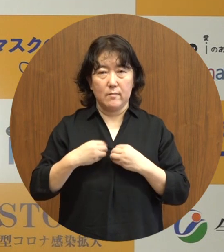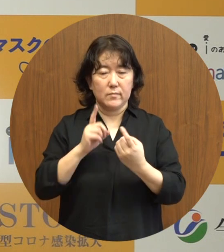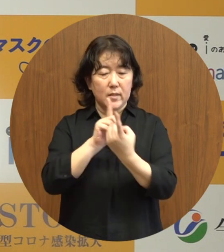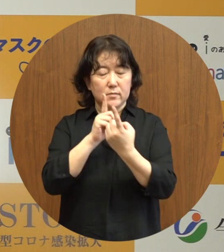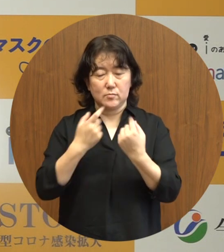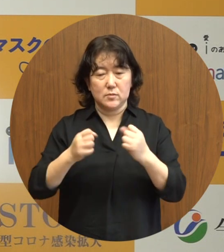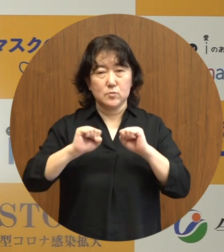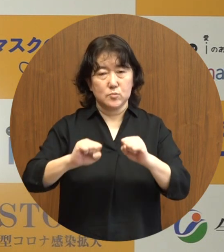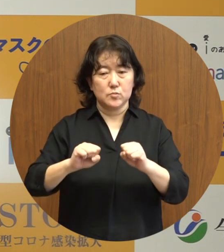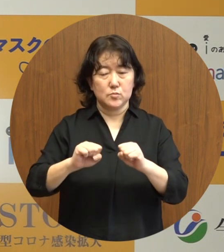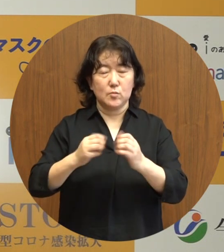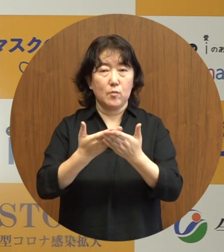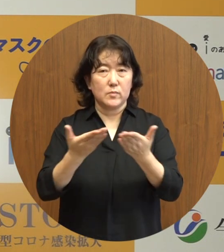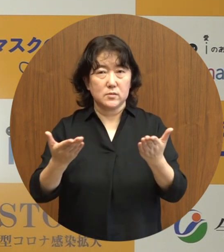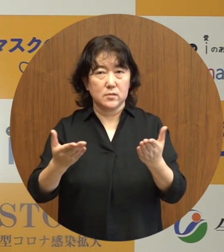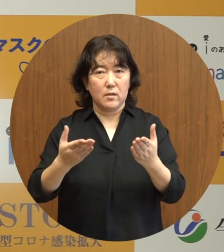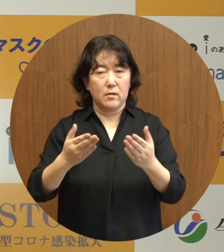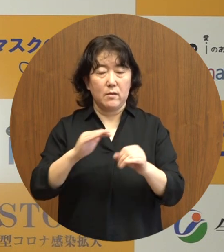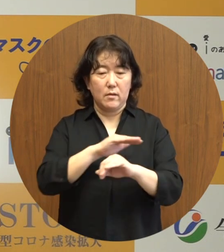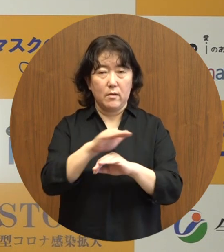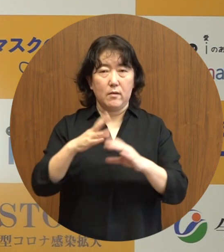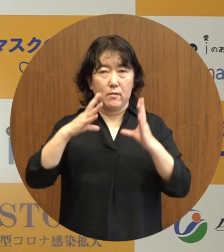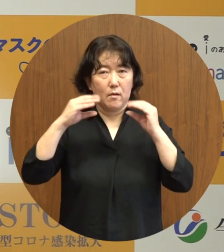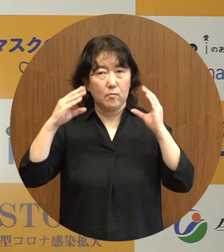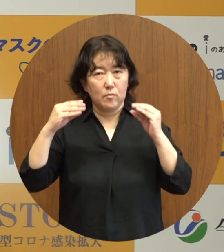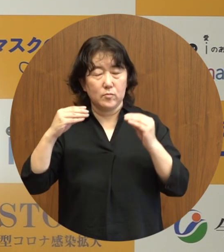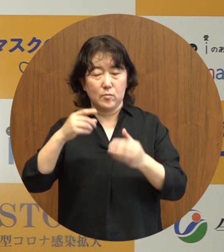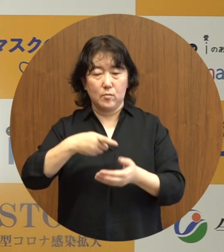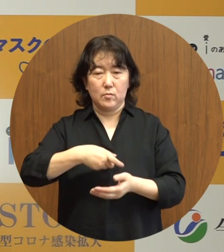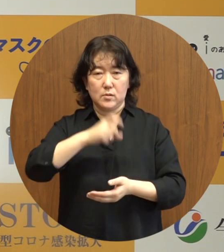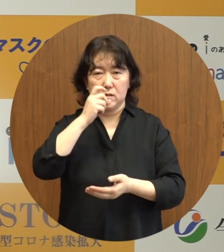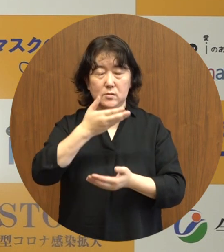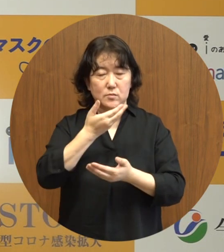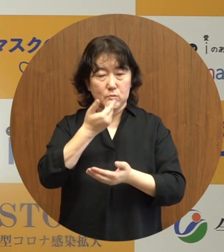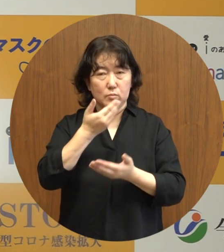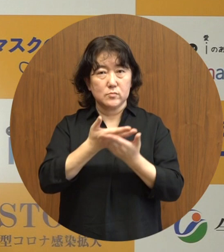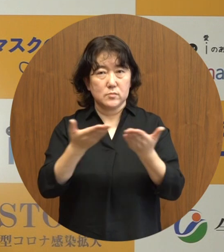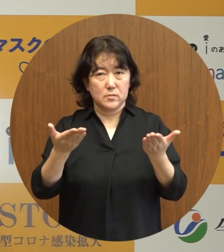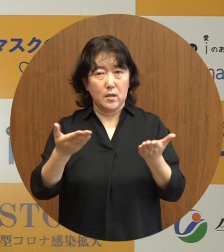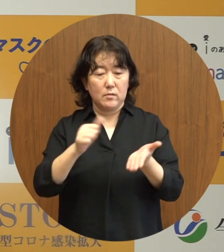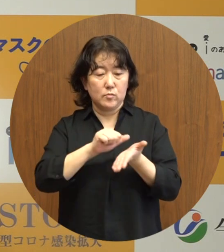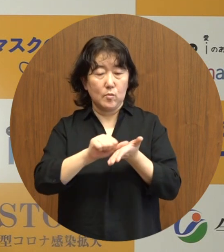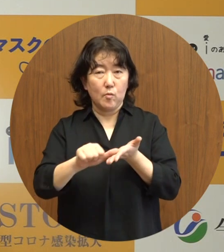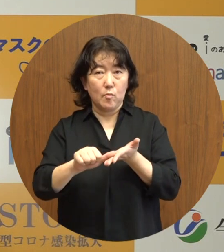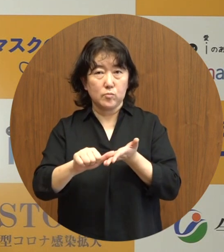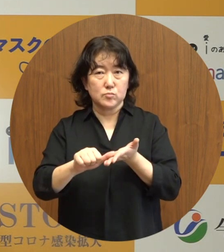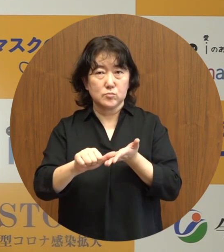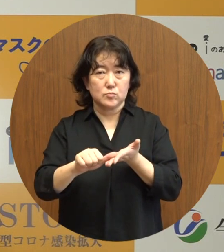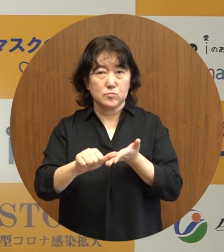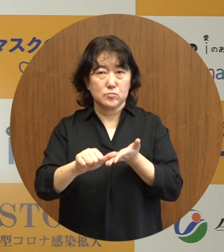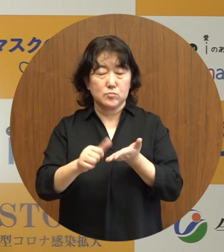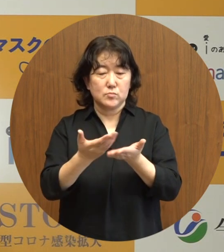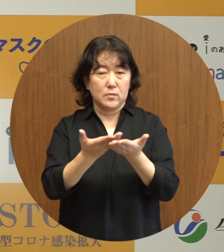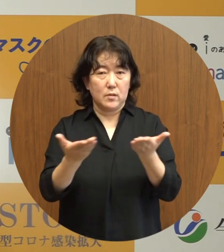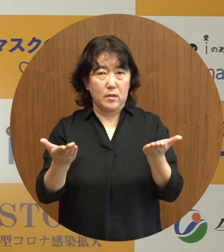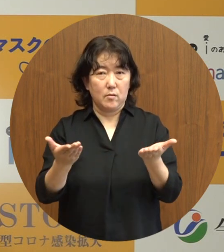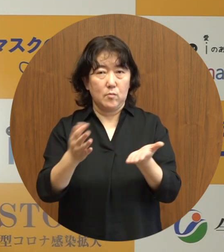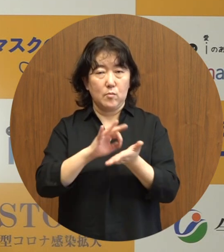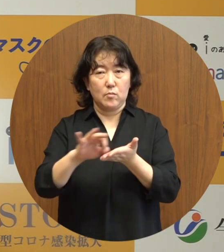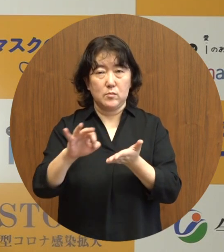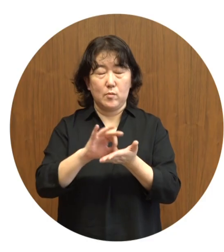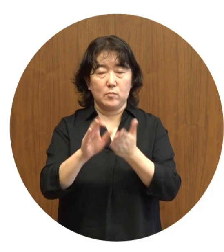店、笑顔の安心飲食店認証制度登録店などのご利用をお願いします